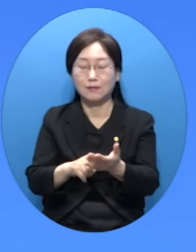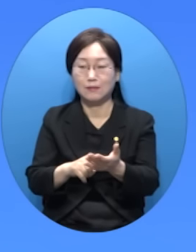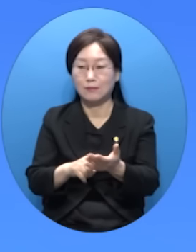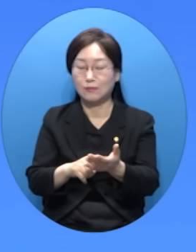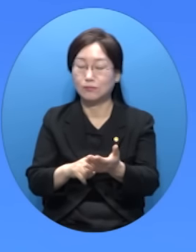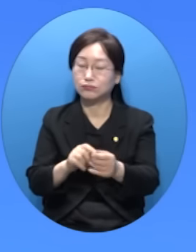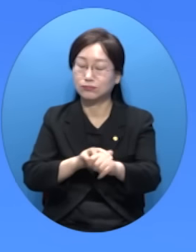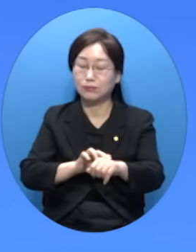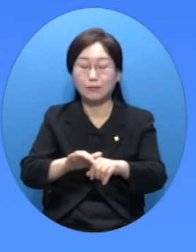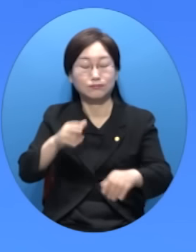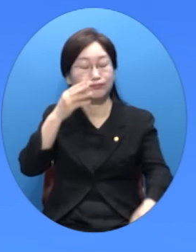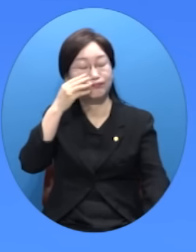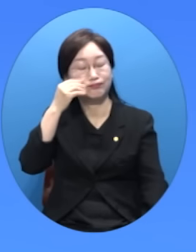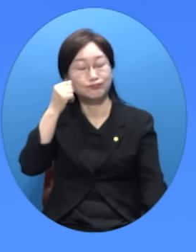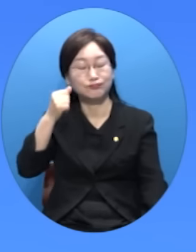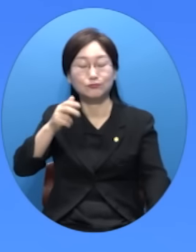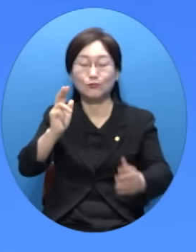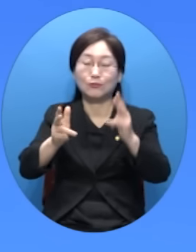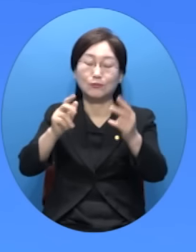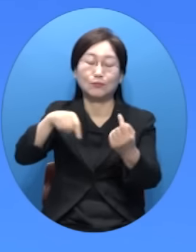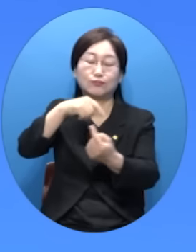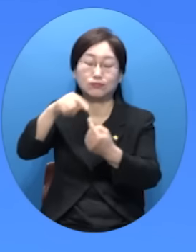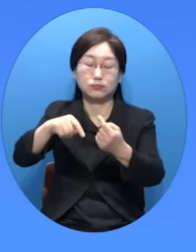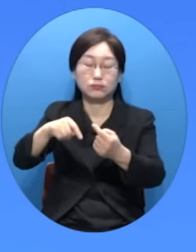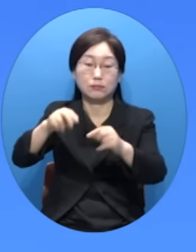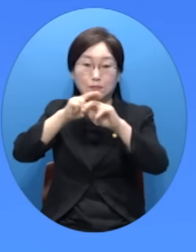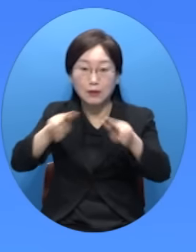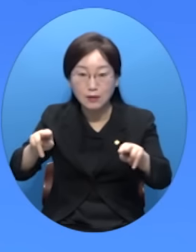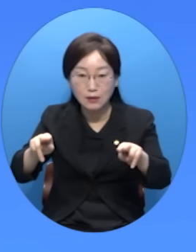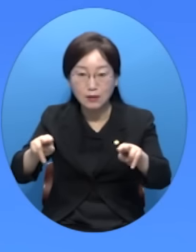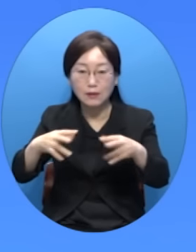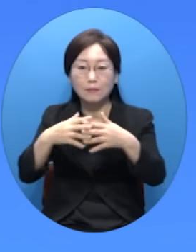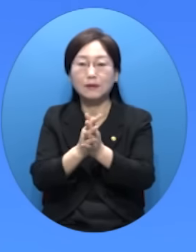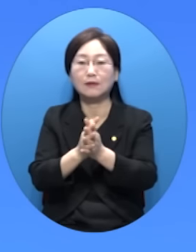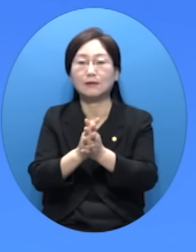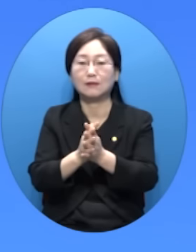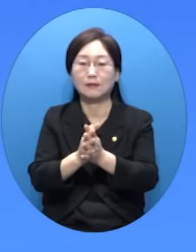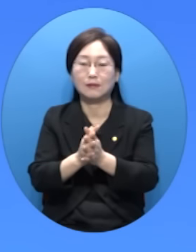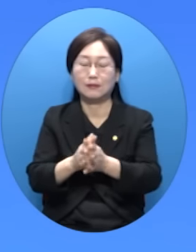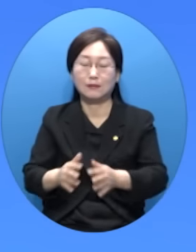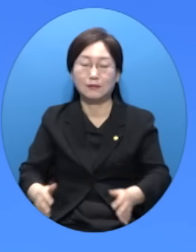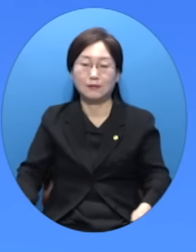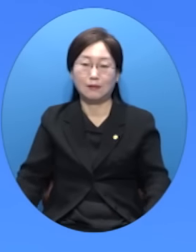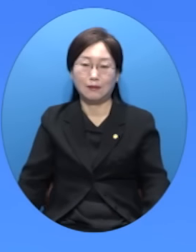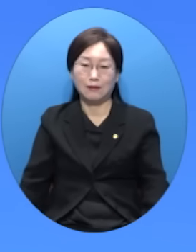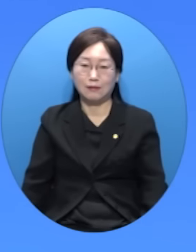잘 되던 사업이 부도가 나고 파산에 이르게 됐다든지,